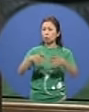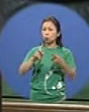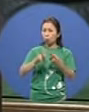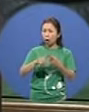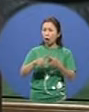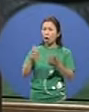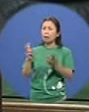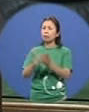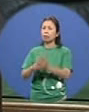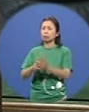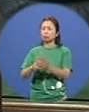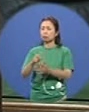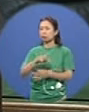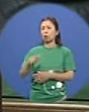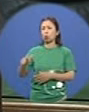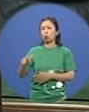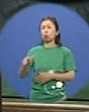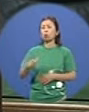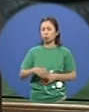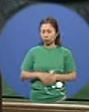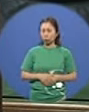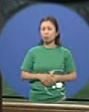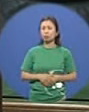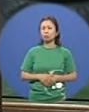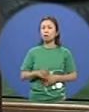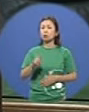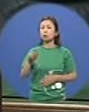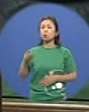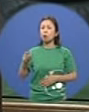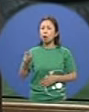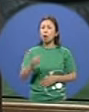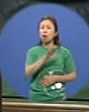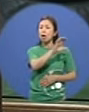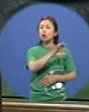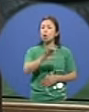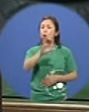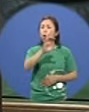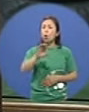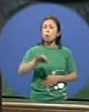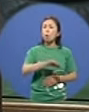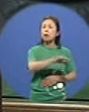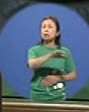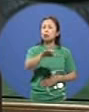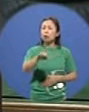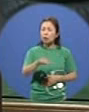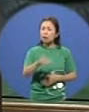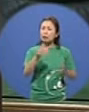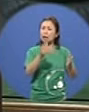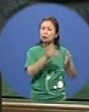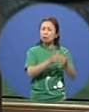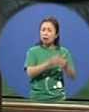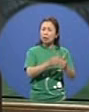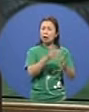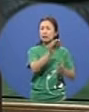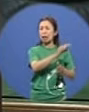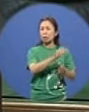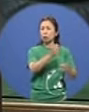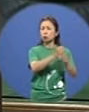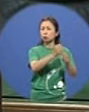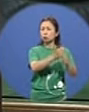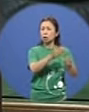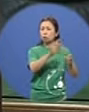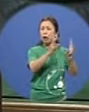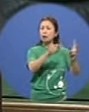え金属なんですええでヨーロッパ中のその最終材を作っている会社にその部品とか